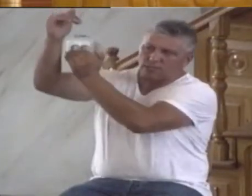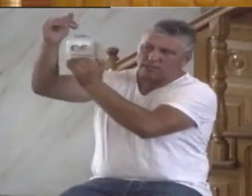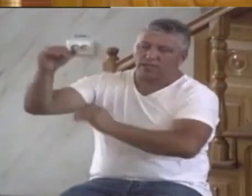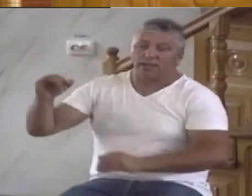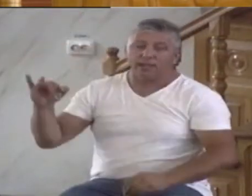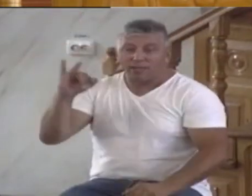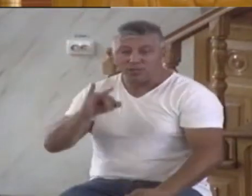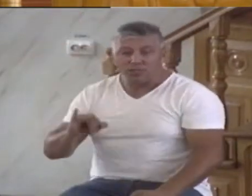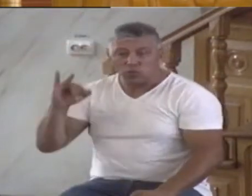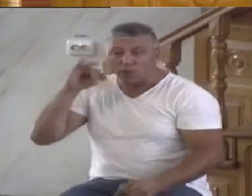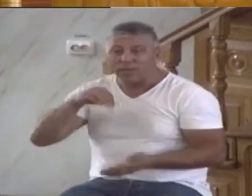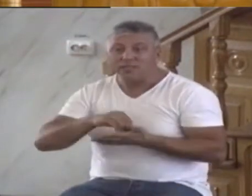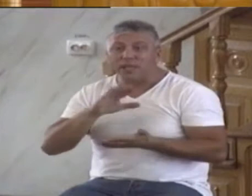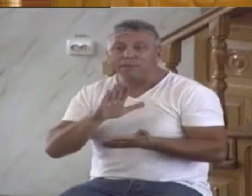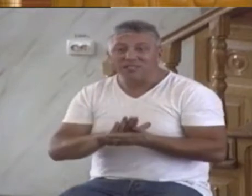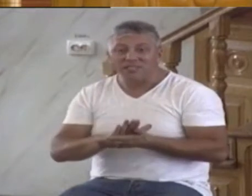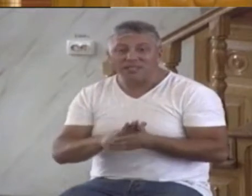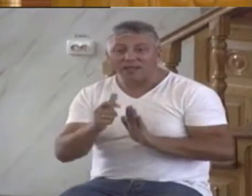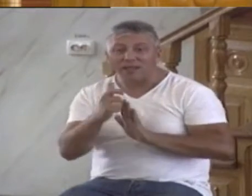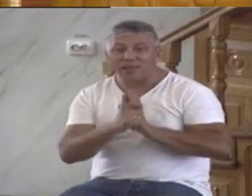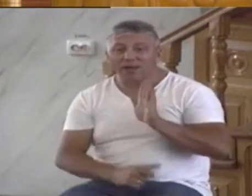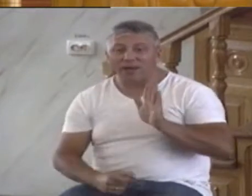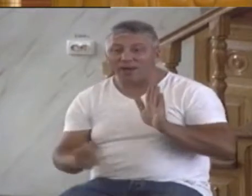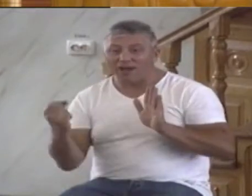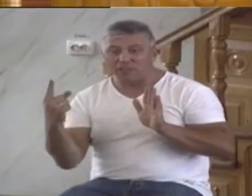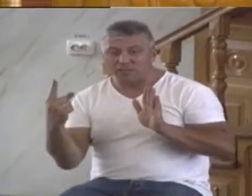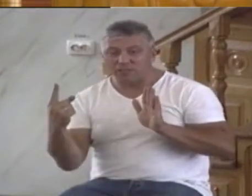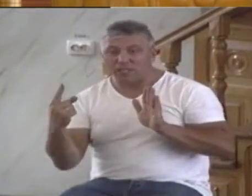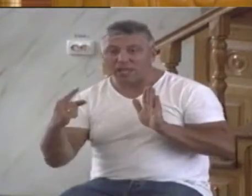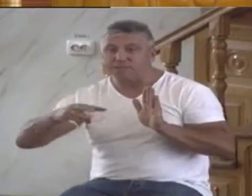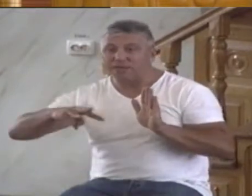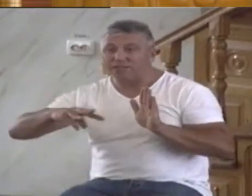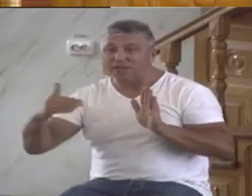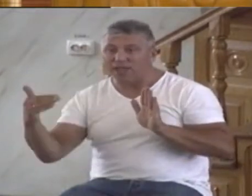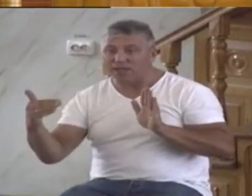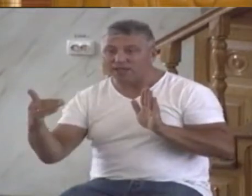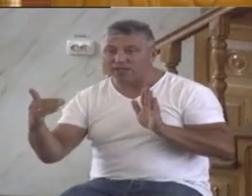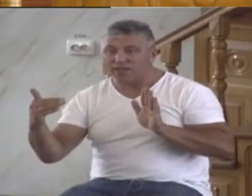История эта записана в 11 главе Евангелия от Матфея.